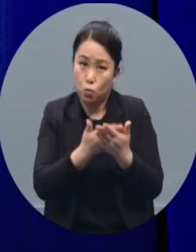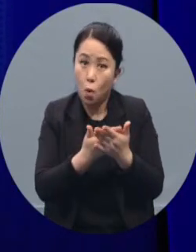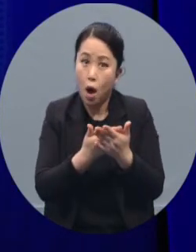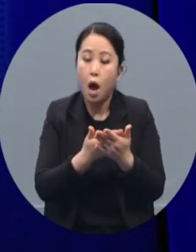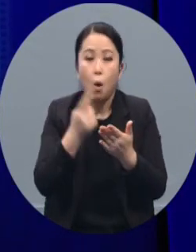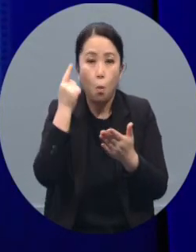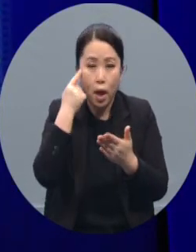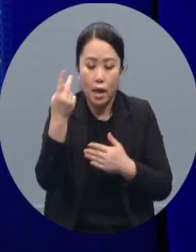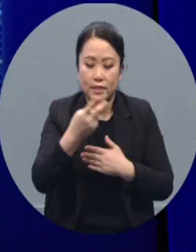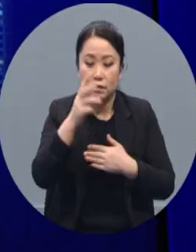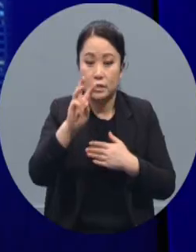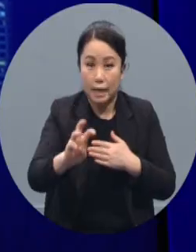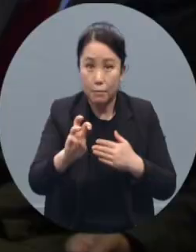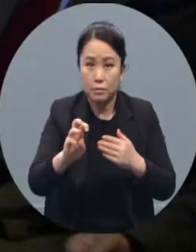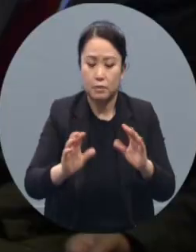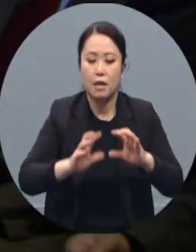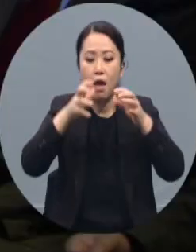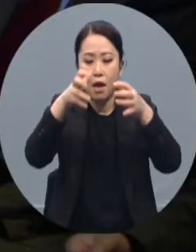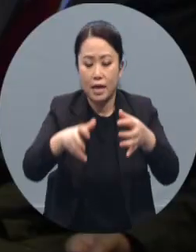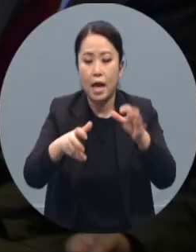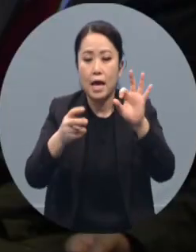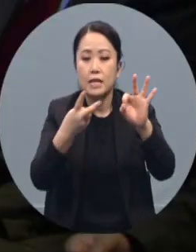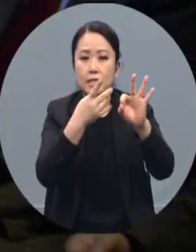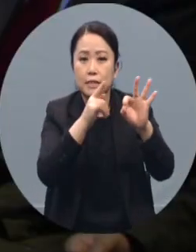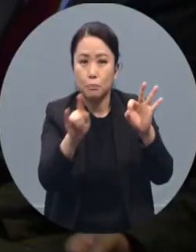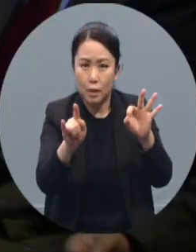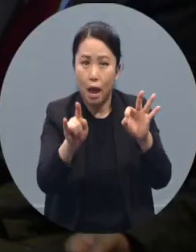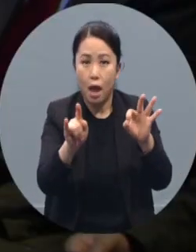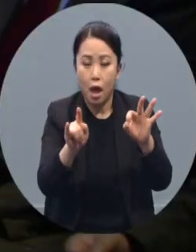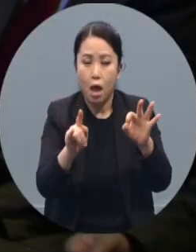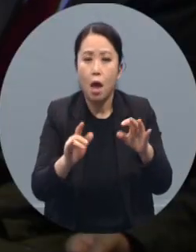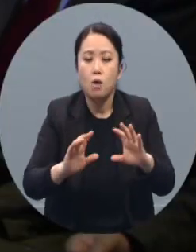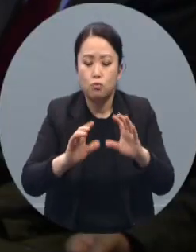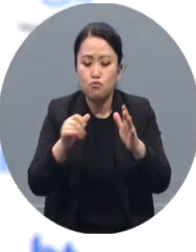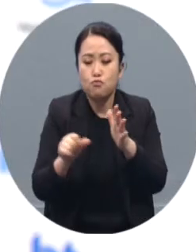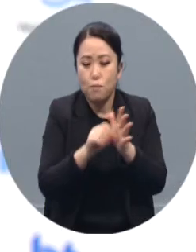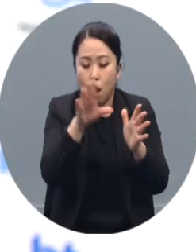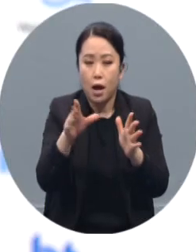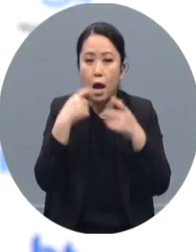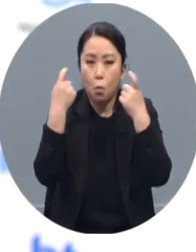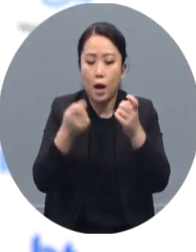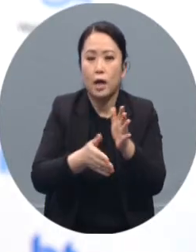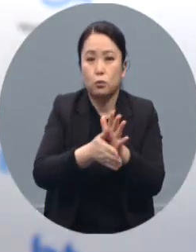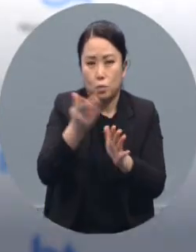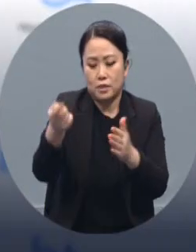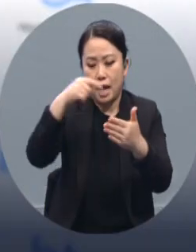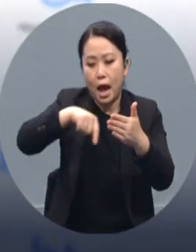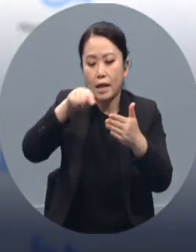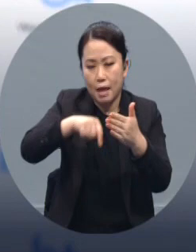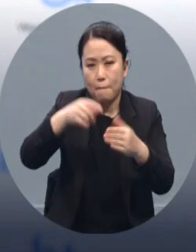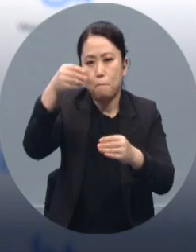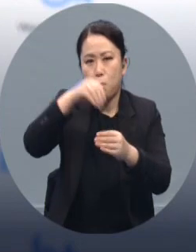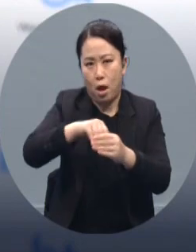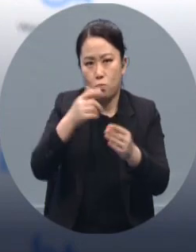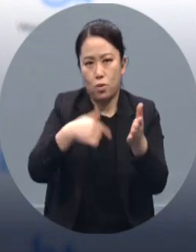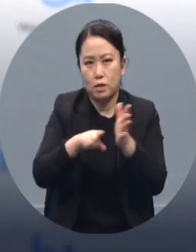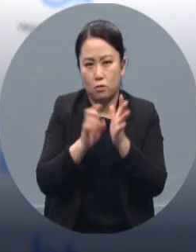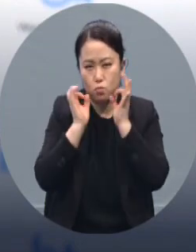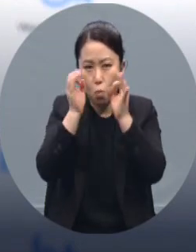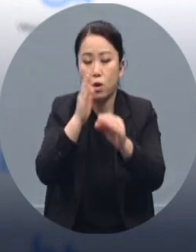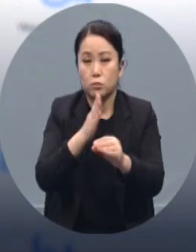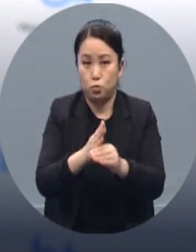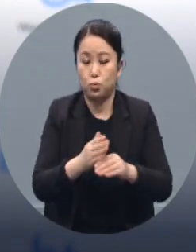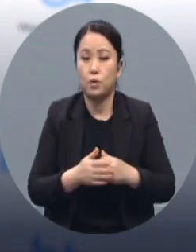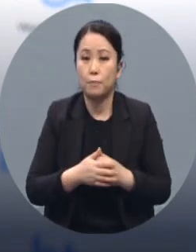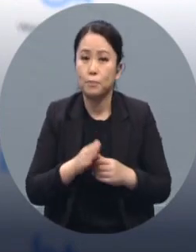국제 관광도시 편입을 위해 해외 시장을 적극 공략하기로 했습니다. 저희들은 적어도 150만 명 이상의 외래